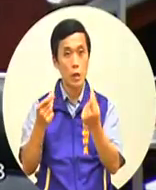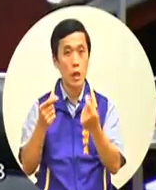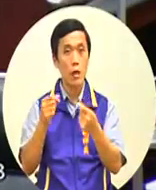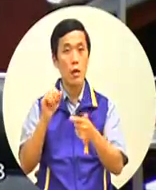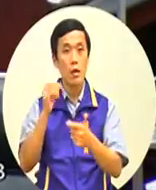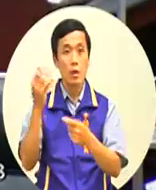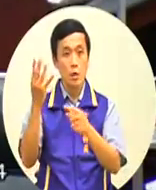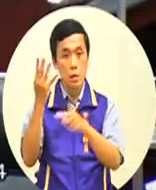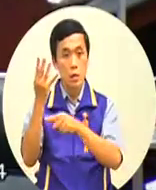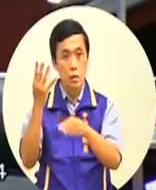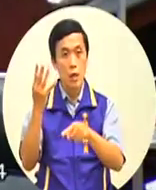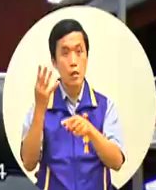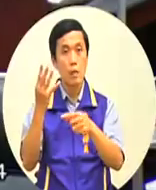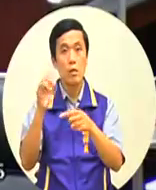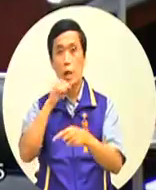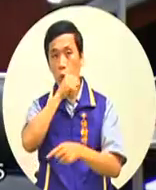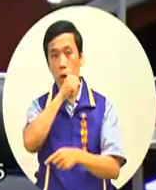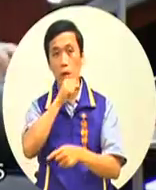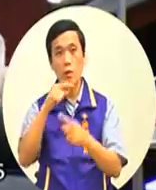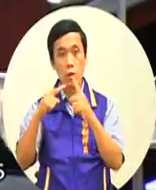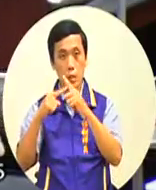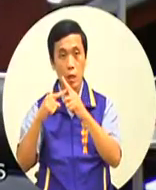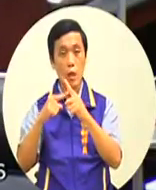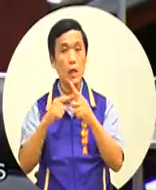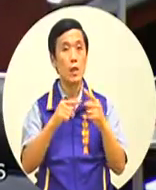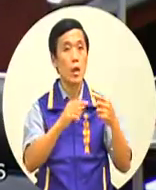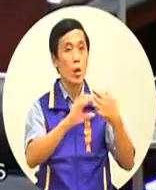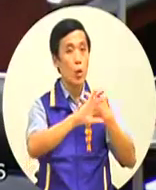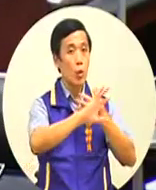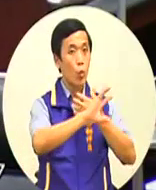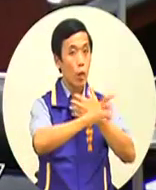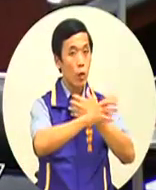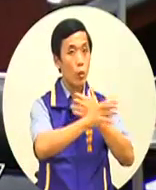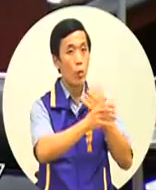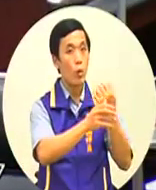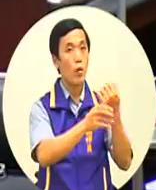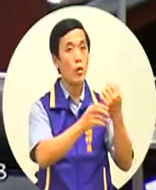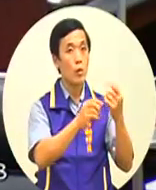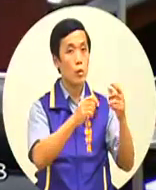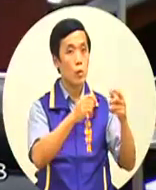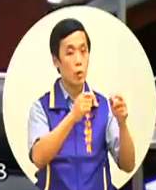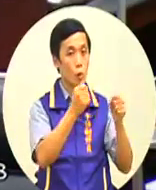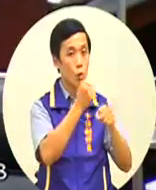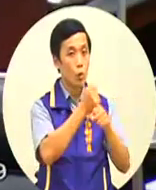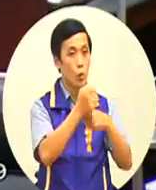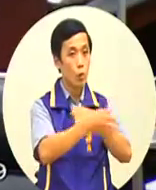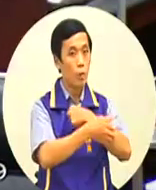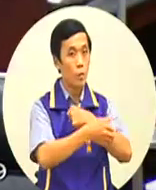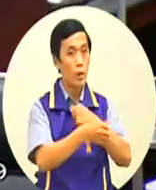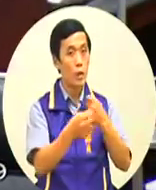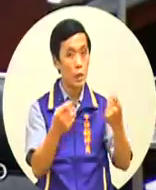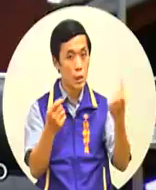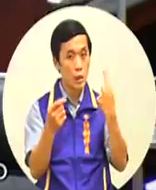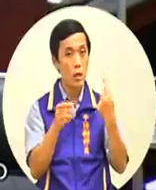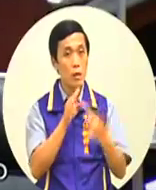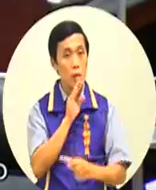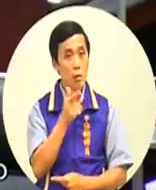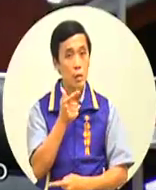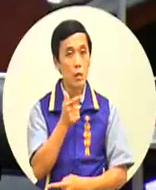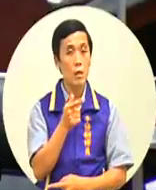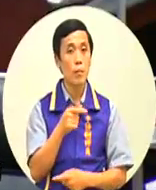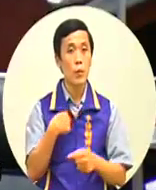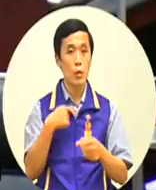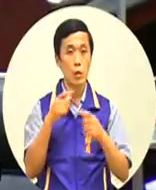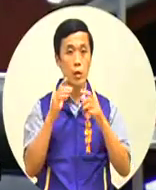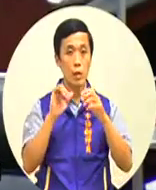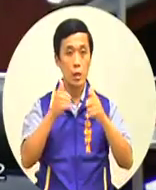湾人，才会当请一个迄个外籍的移工，是不是卡着这你就阁无法度啊？ 我只要甲议员报